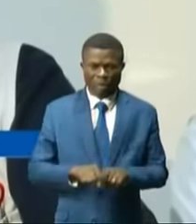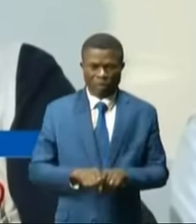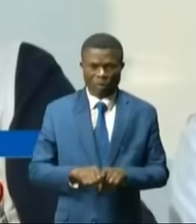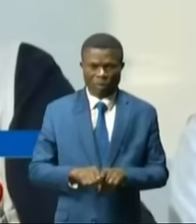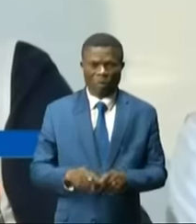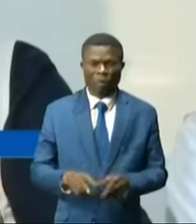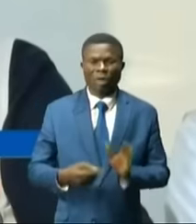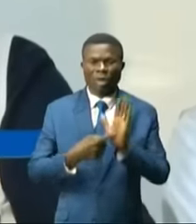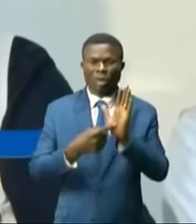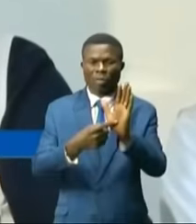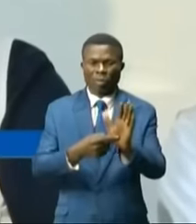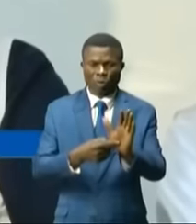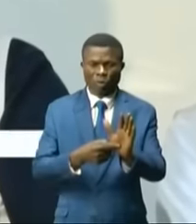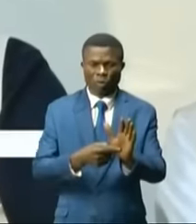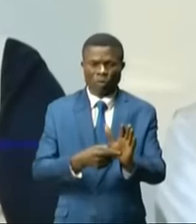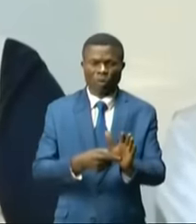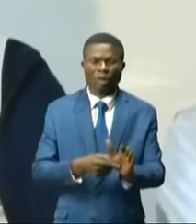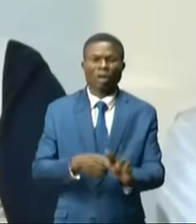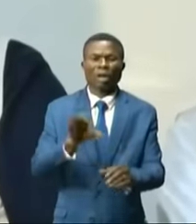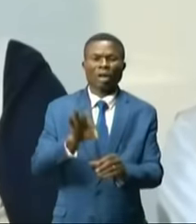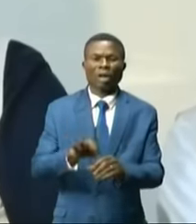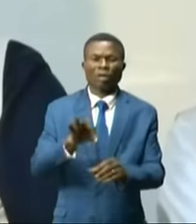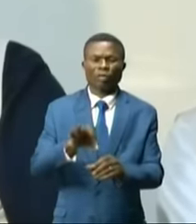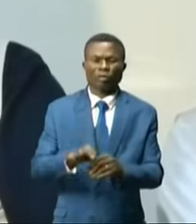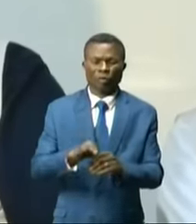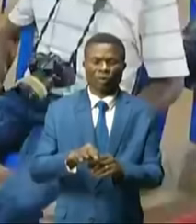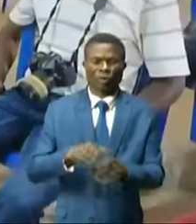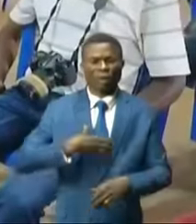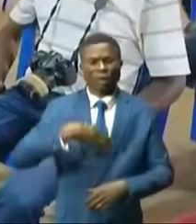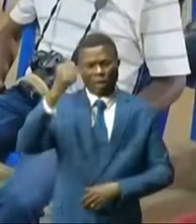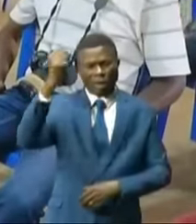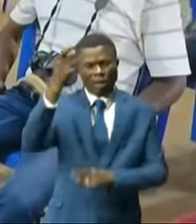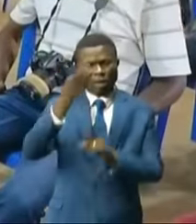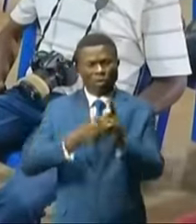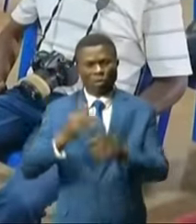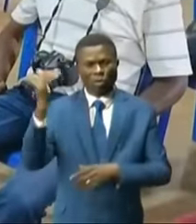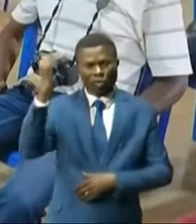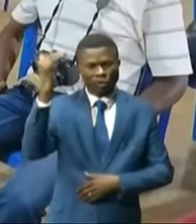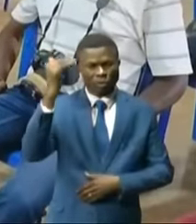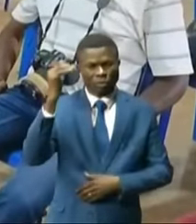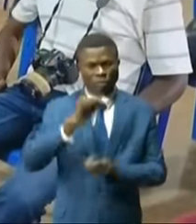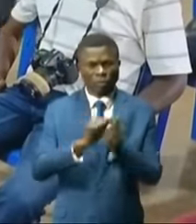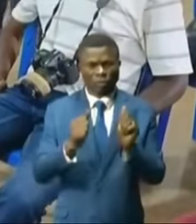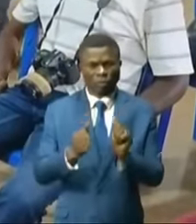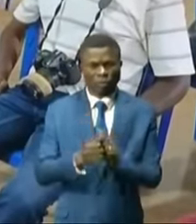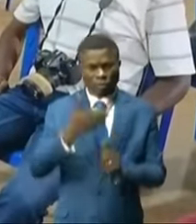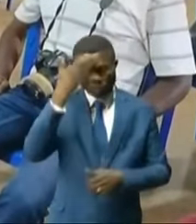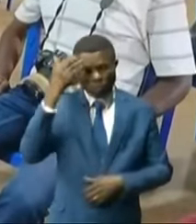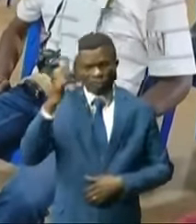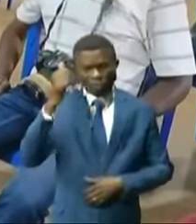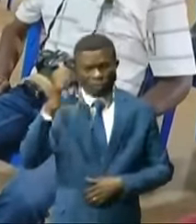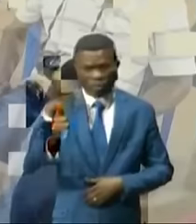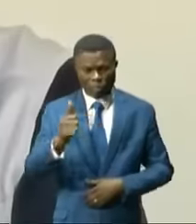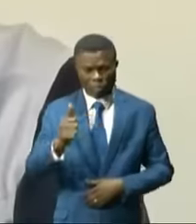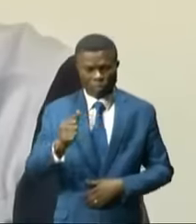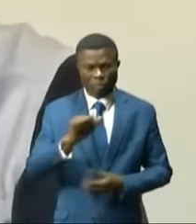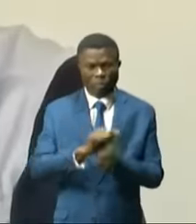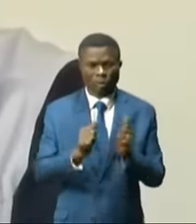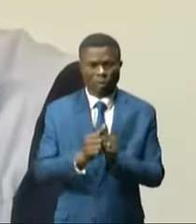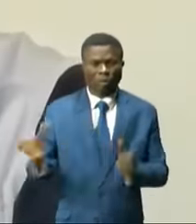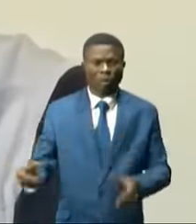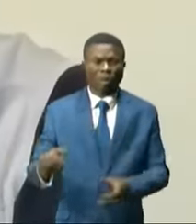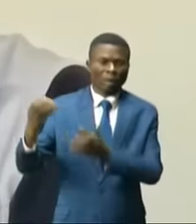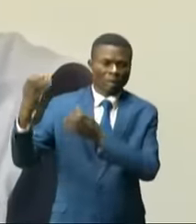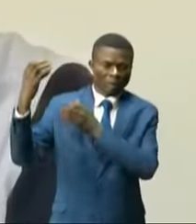lui exprimer ce suffrage le 20 décembre. Aucune question n'a été éludée, des leçons tirées aux questions de prise en